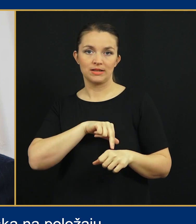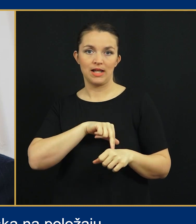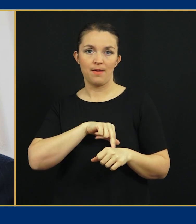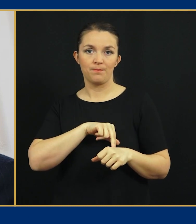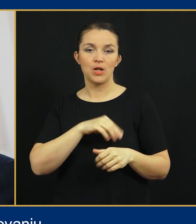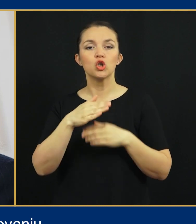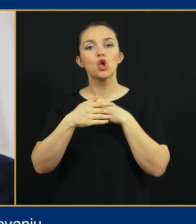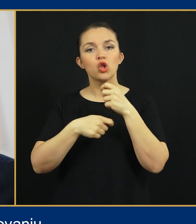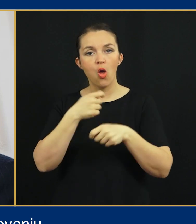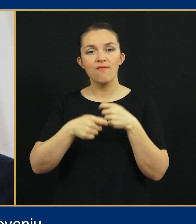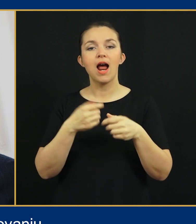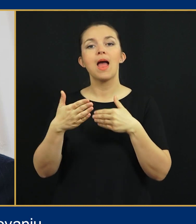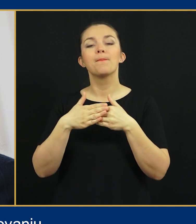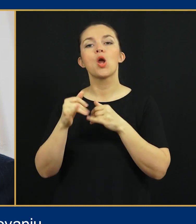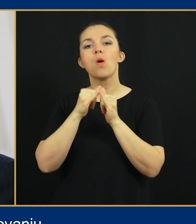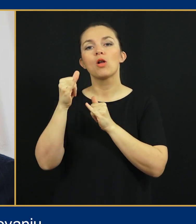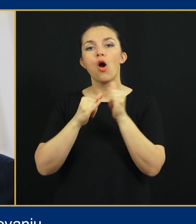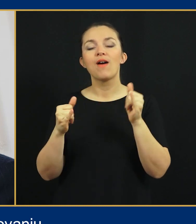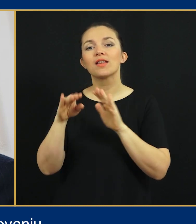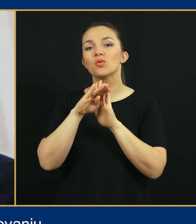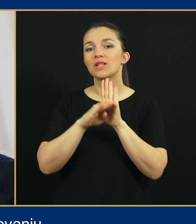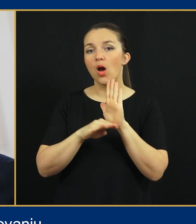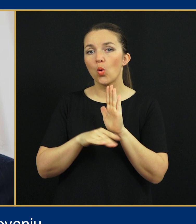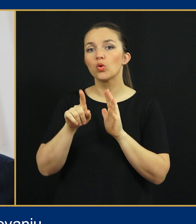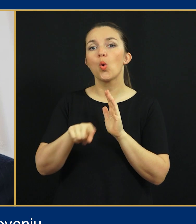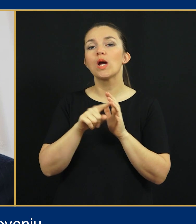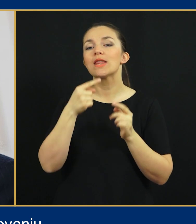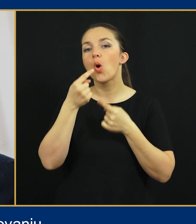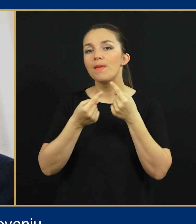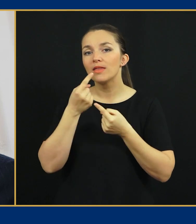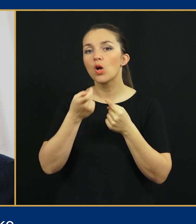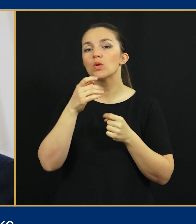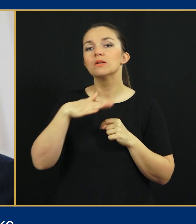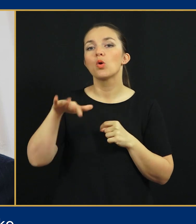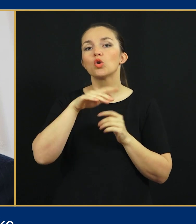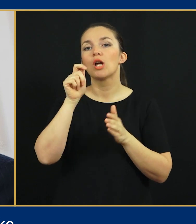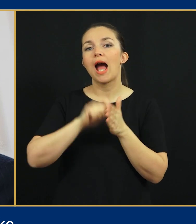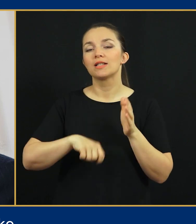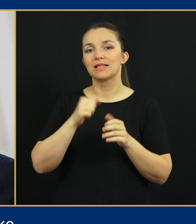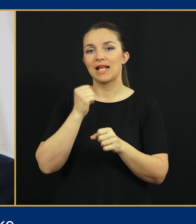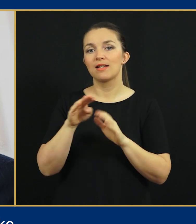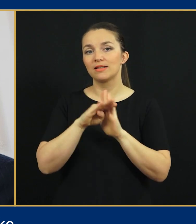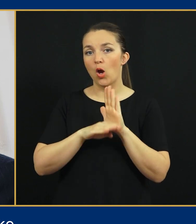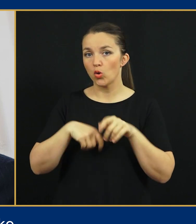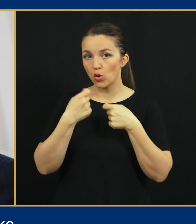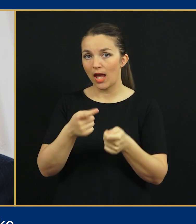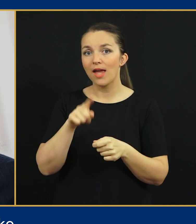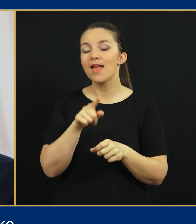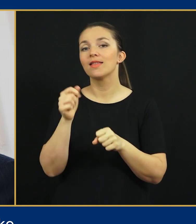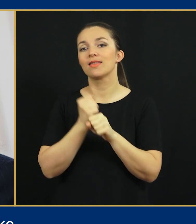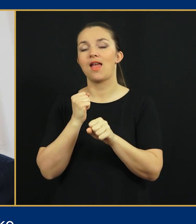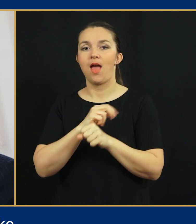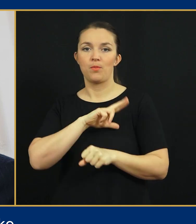policije. Sodelovala je pri oblikovanju zakonov in komentarjev s področja kazenske zakonodaje in